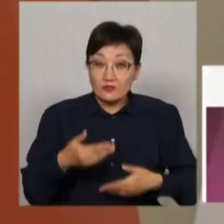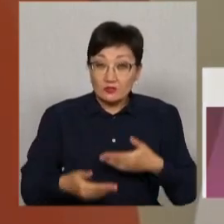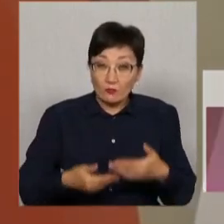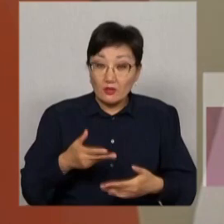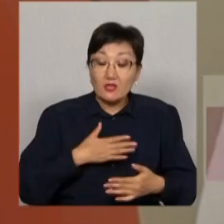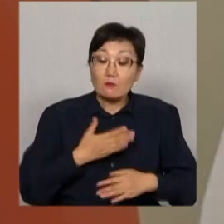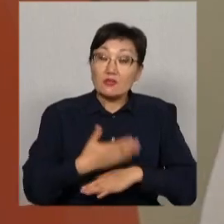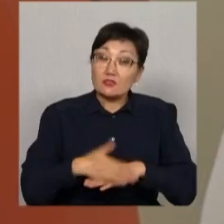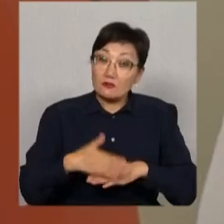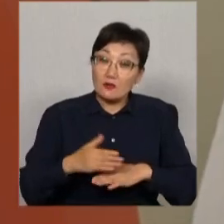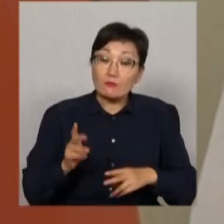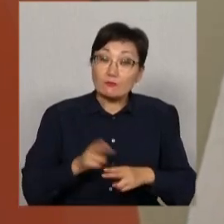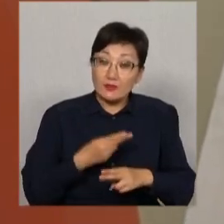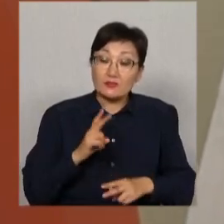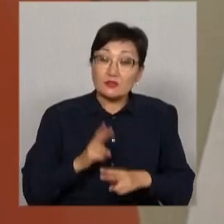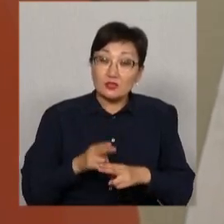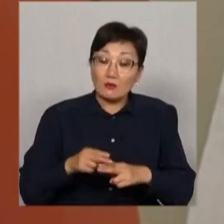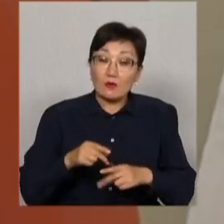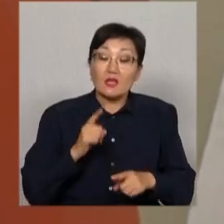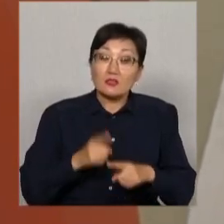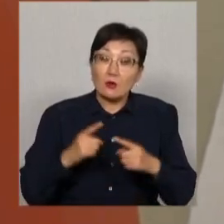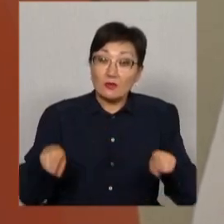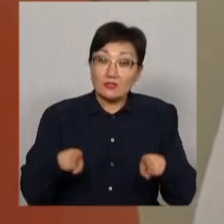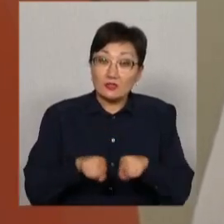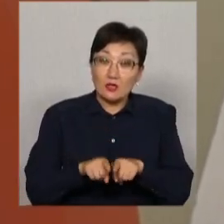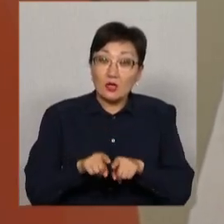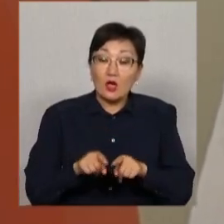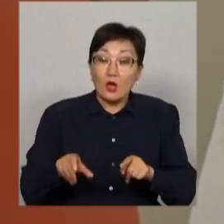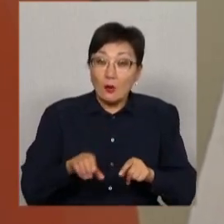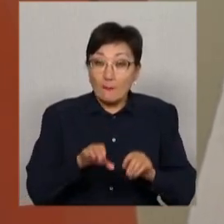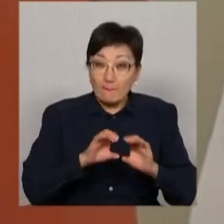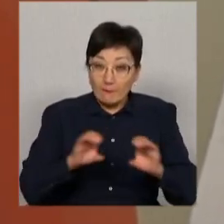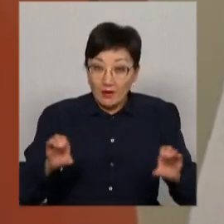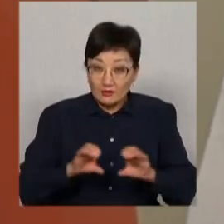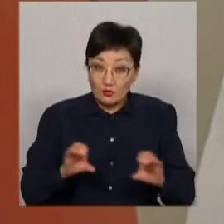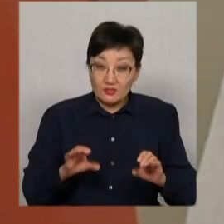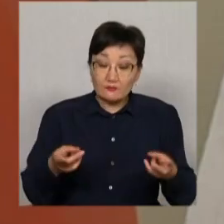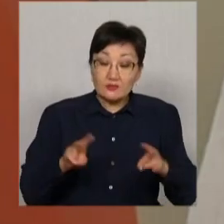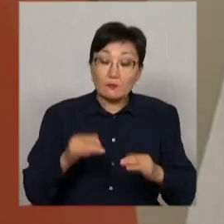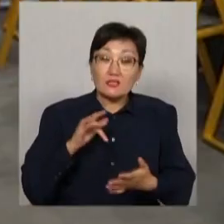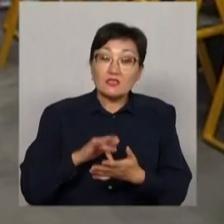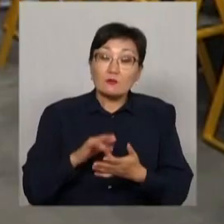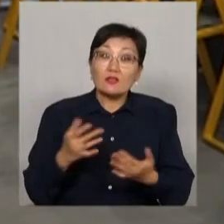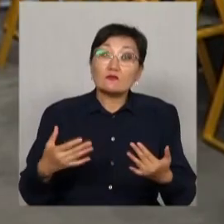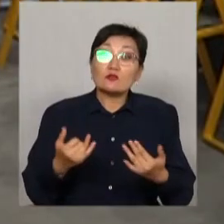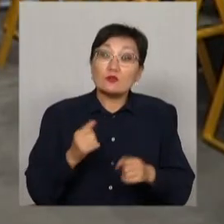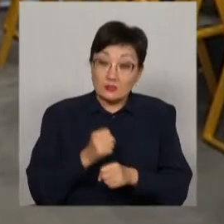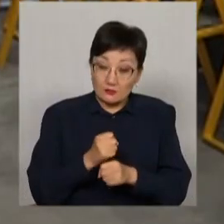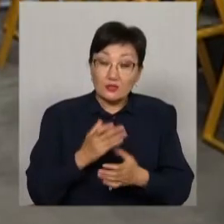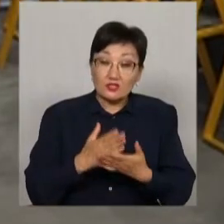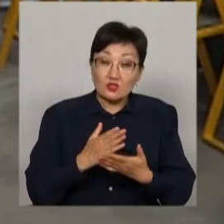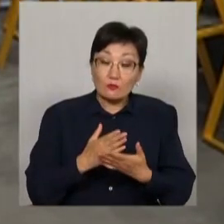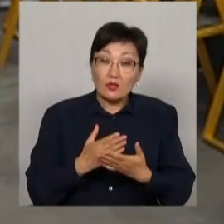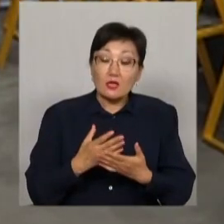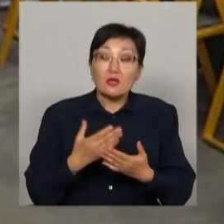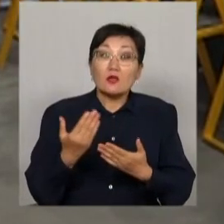нашим улицам без препятствий на перекрестках таких, как бордюры и все остальное. Сейчас это в центре делается.